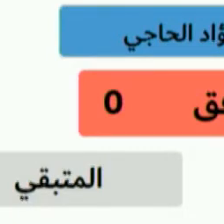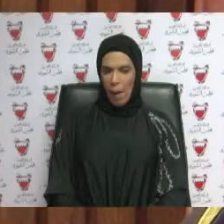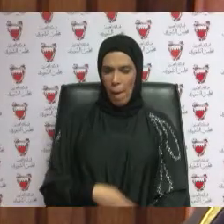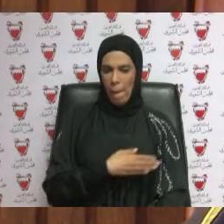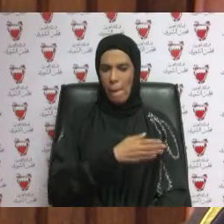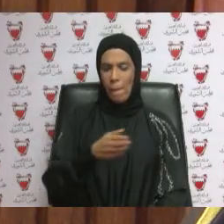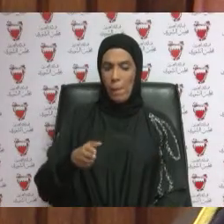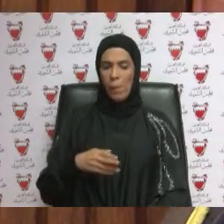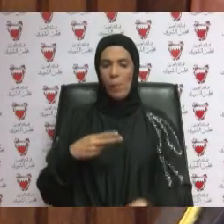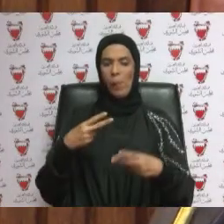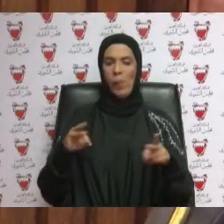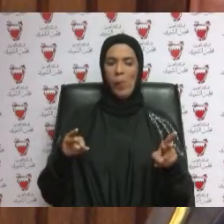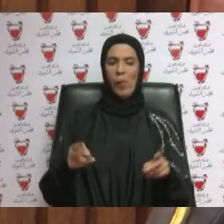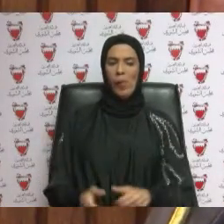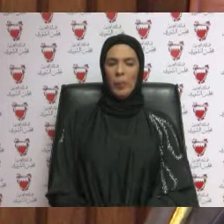أغلبية موافقة.